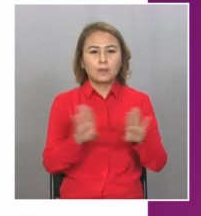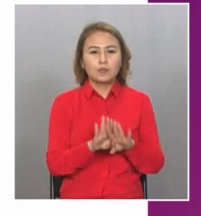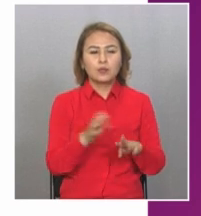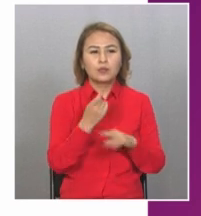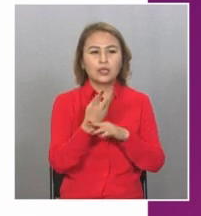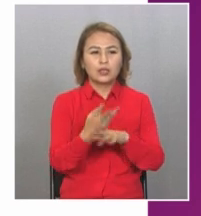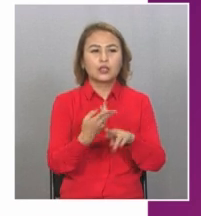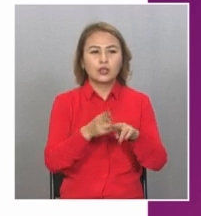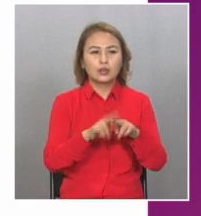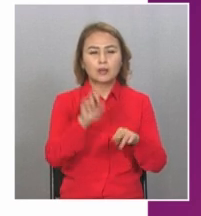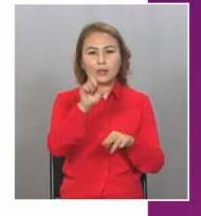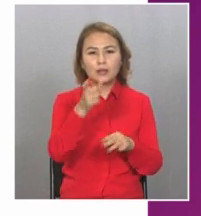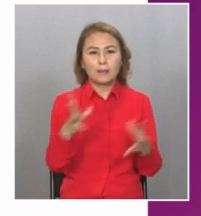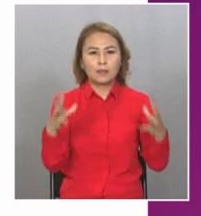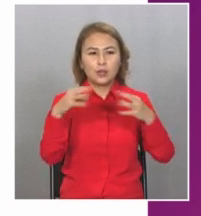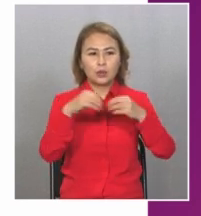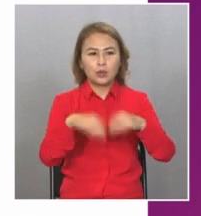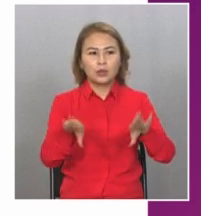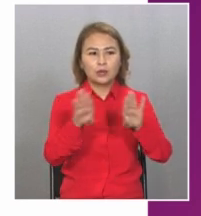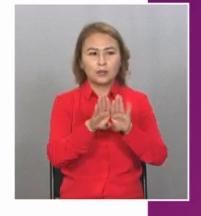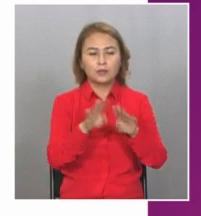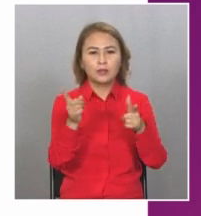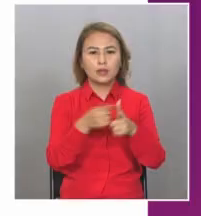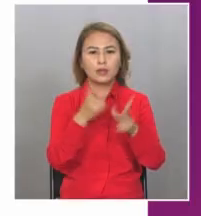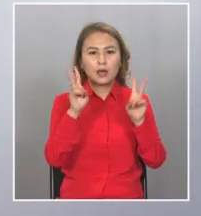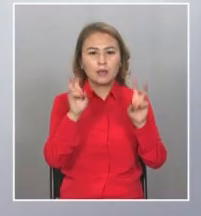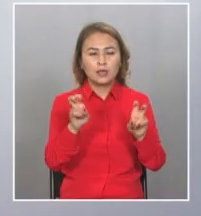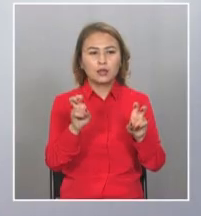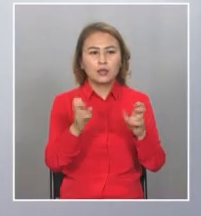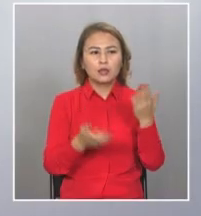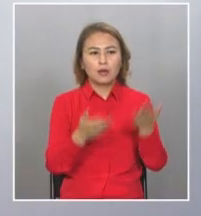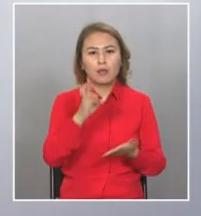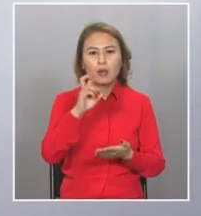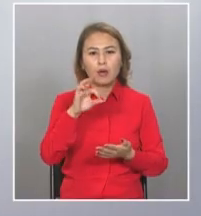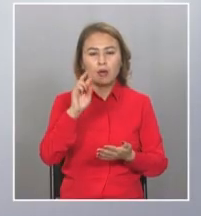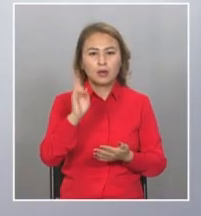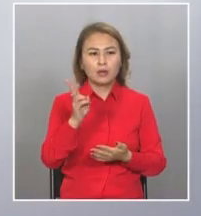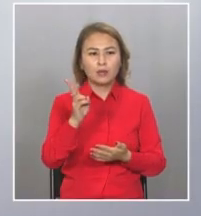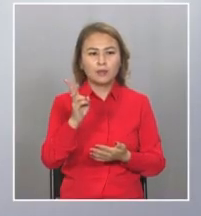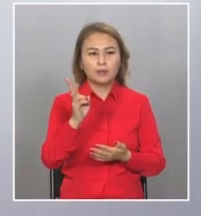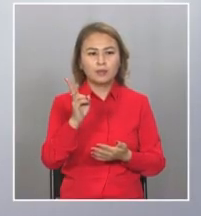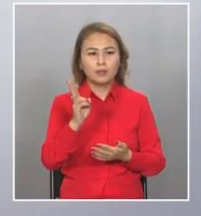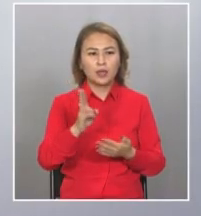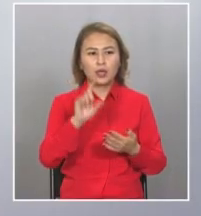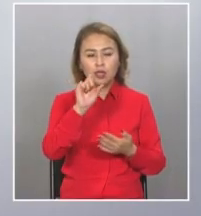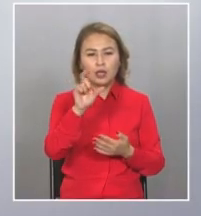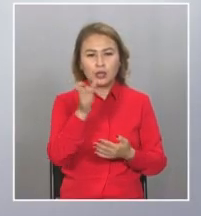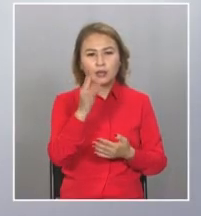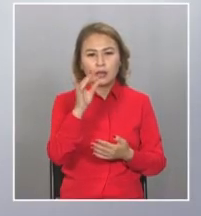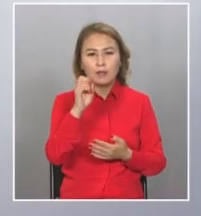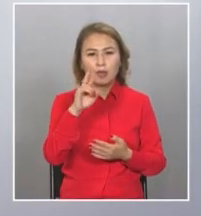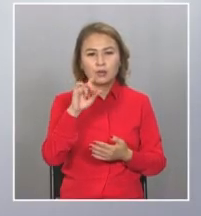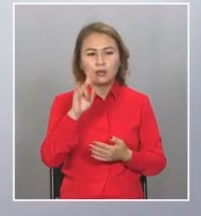Бірнеше ұяшықтың бірігуі, олар ұяшықтар диапазонын немесе блокты құрады. Ұяшықтар